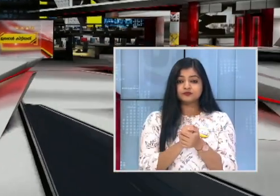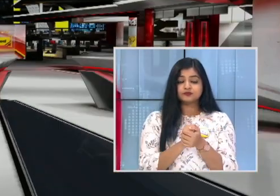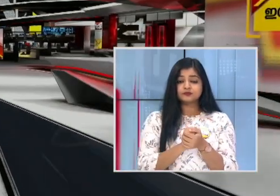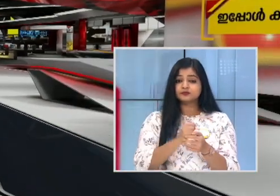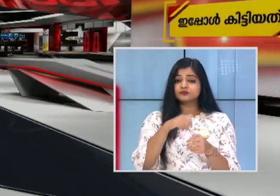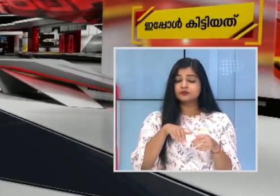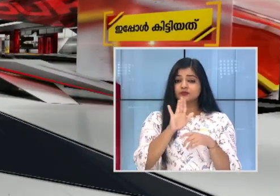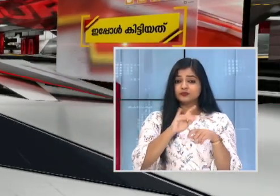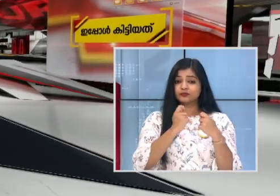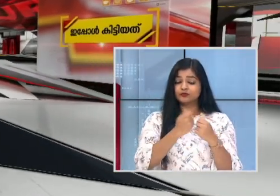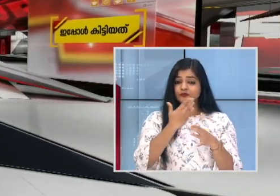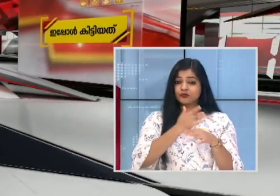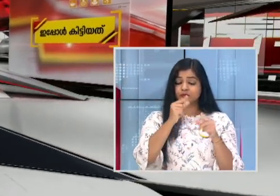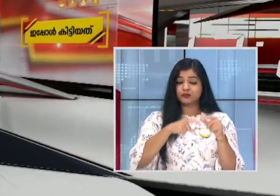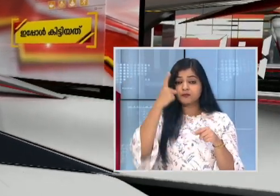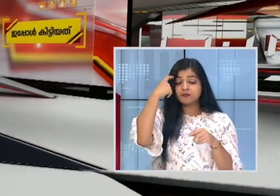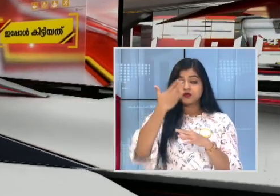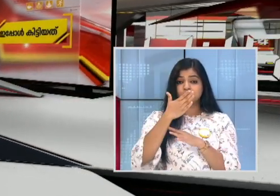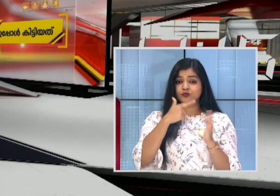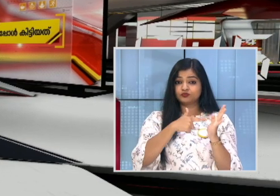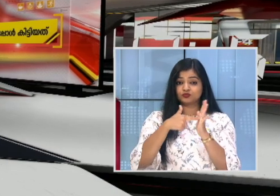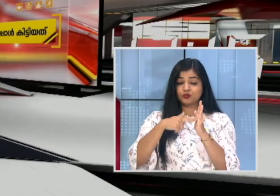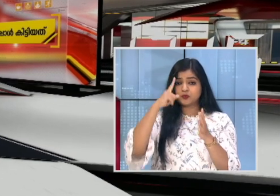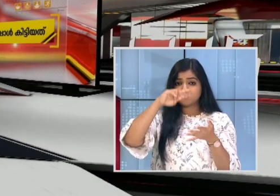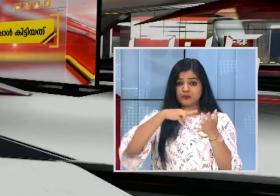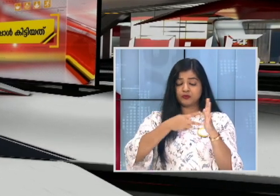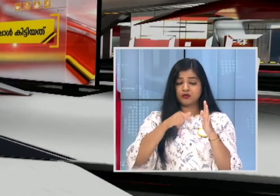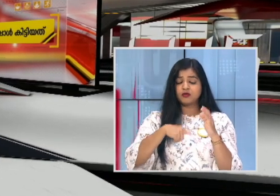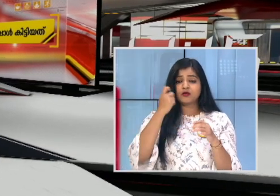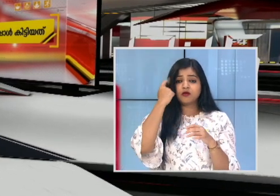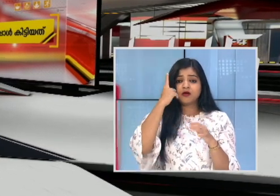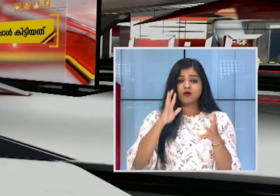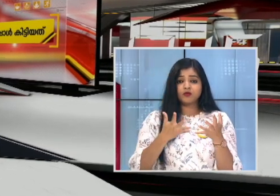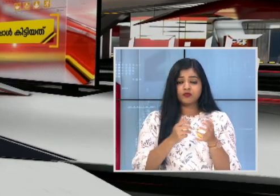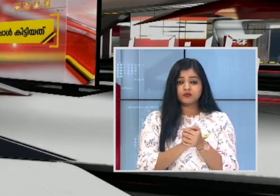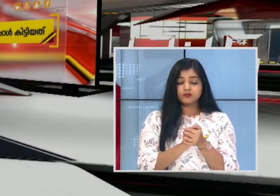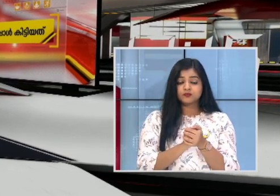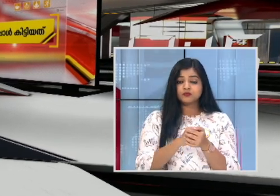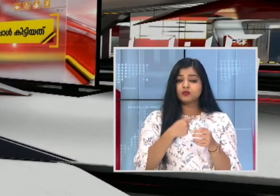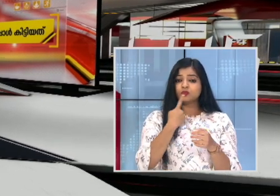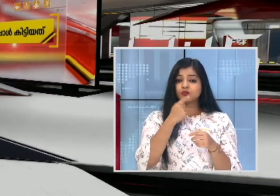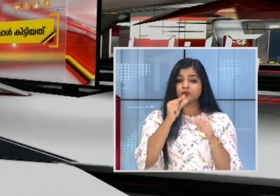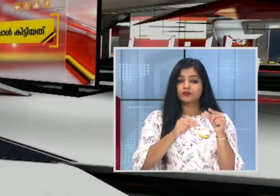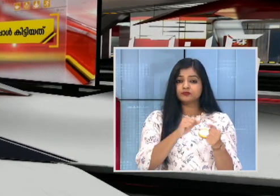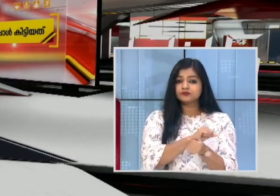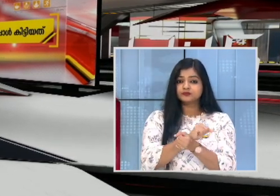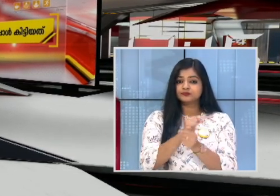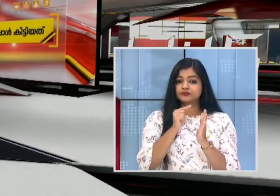ഇവര് കരിങ്കൊടി കാണിക്കാനാണ് ഇവരുടെ ഒരു പ്ലാൻ, പദ്ധതി എന്ന് അതെങ്ങനെയാണ് മനസ്സിലായത്? ആരെല്ലാമാണ് അറസ്റ്റിലായിട്ടുള്ളത്?